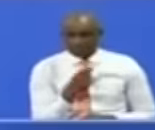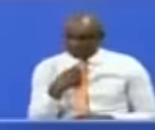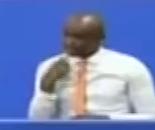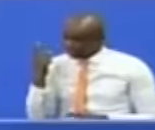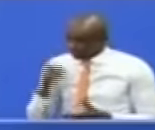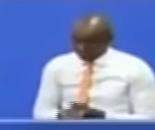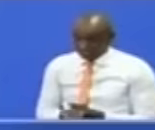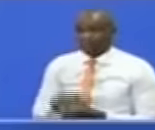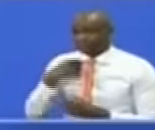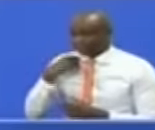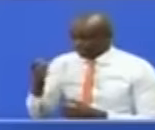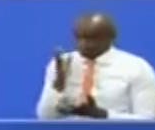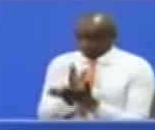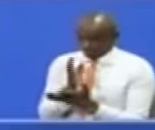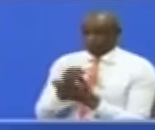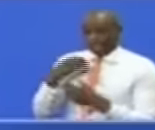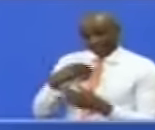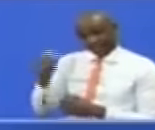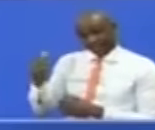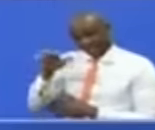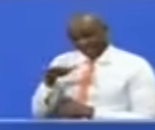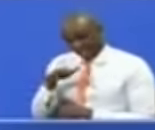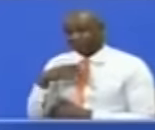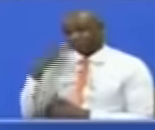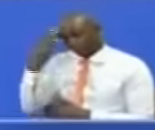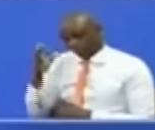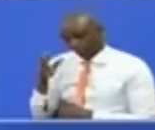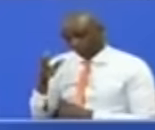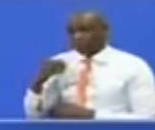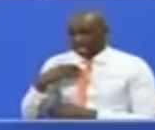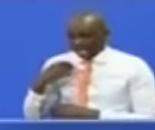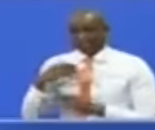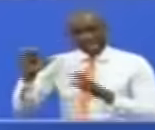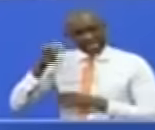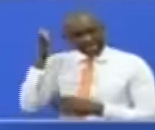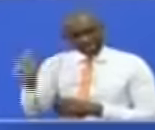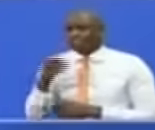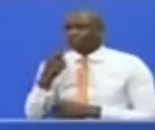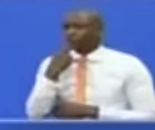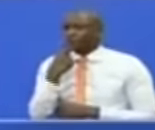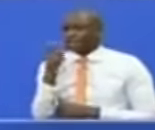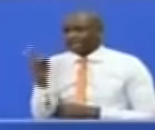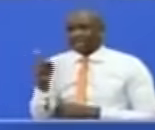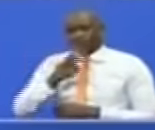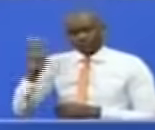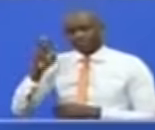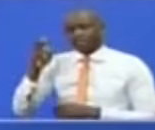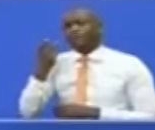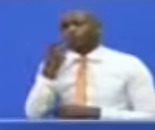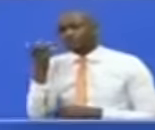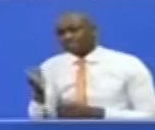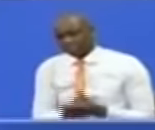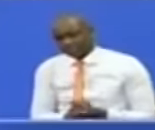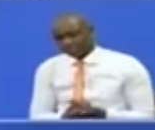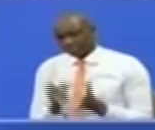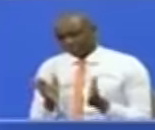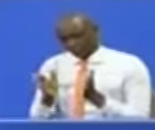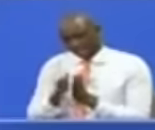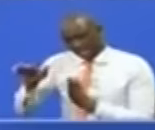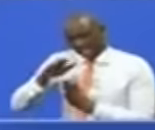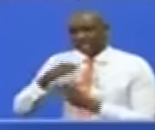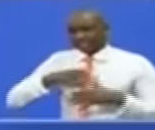unajua kuna Kenya ingine hapa Nairobi ya mjui. Kuna Kenya ingine huko ya Turkana, West Pokot, sehemu